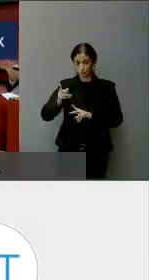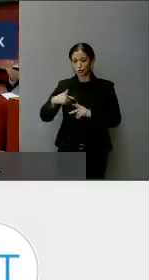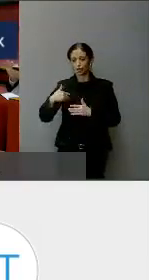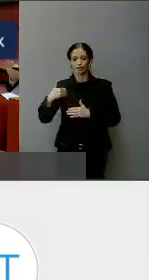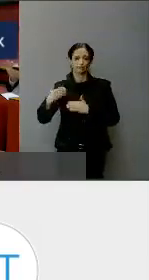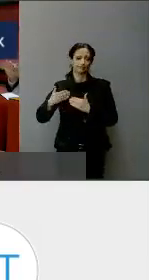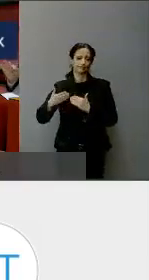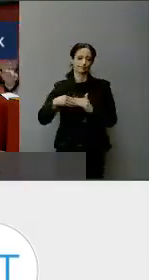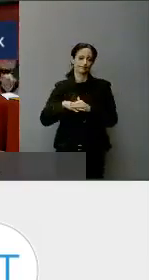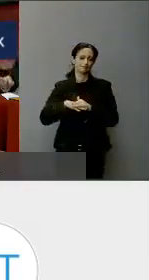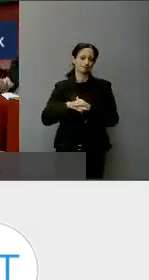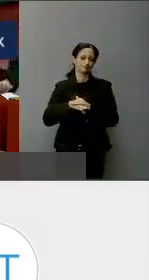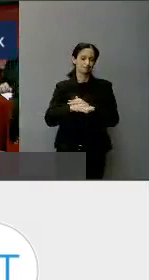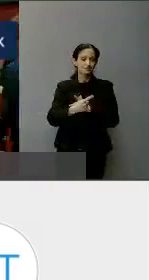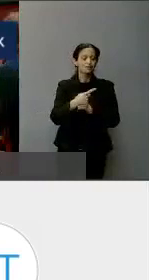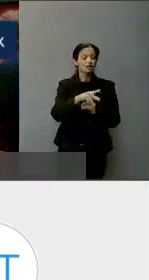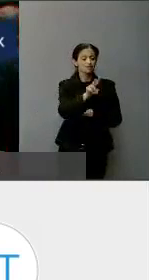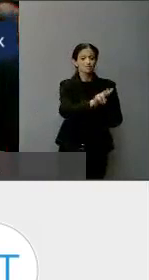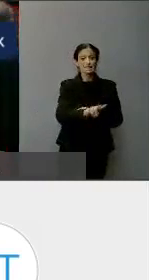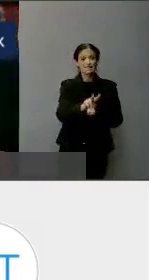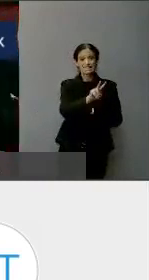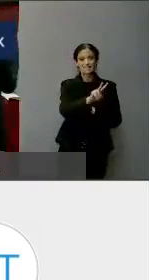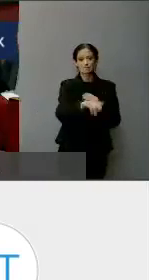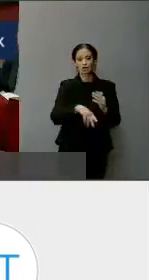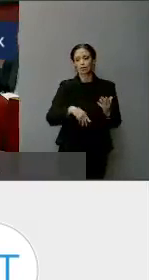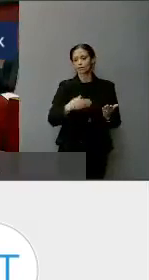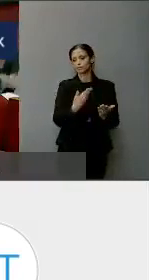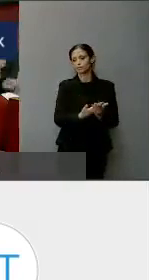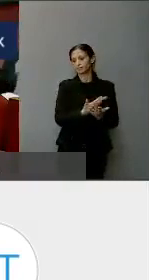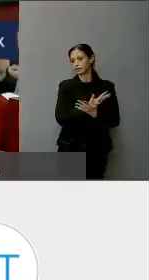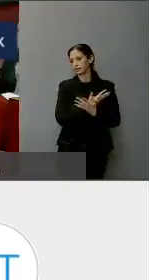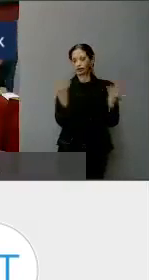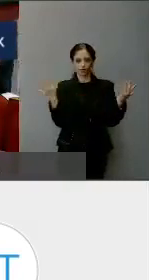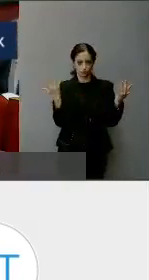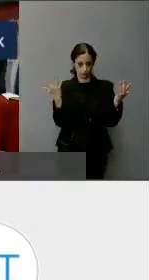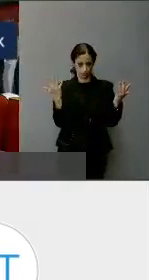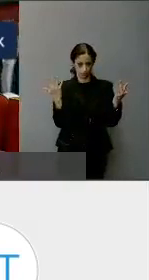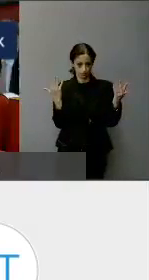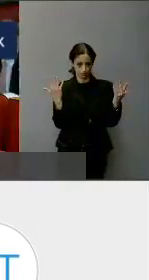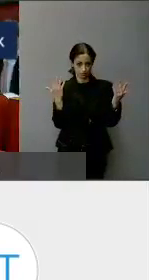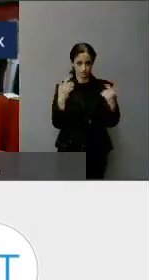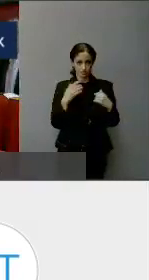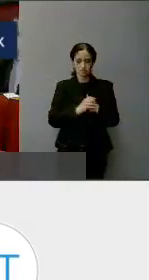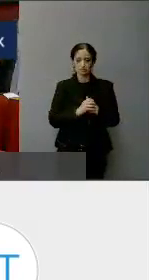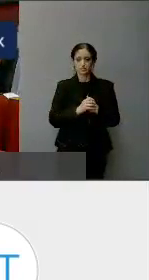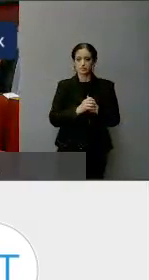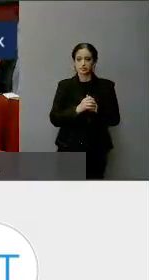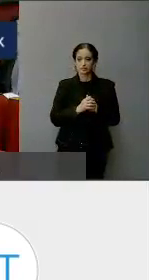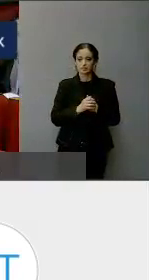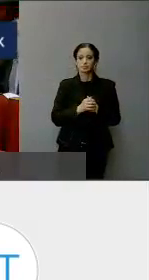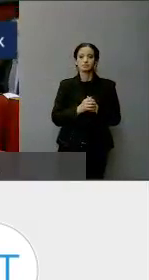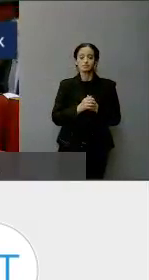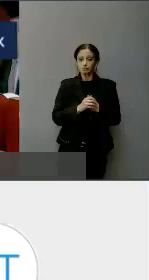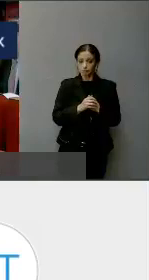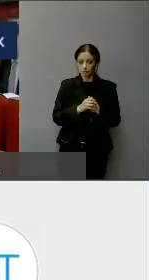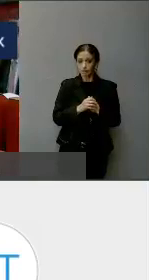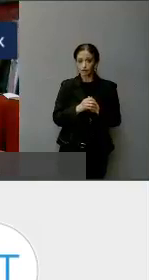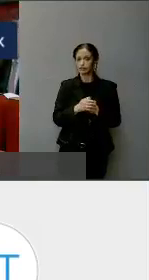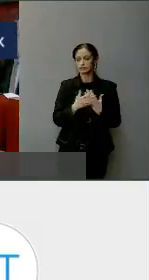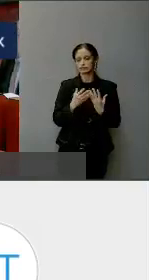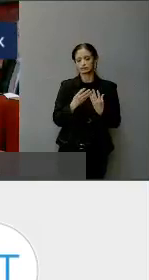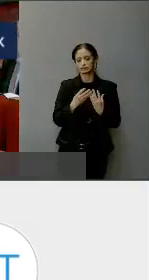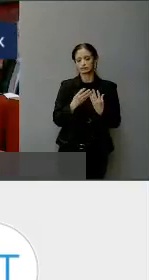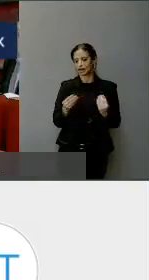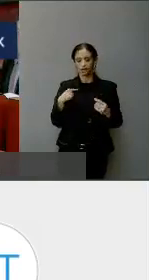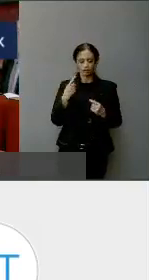dire presentazione apicale perché infatti molto spesso si assiste alla variazione